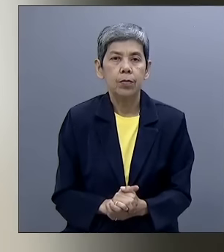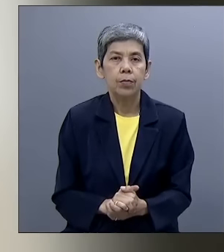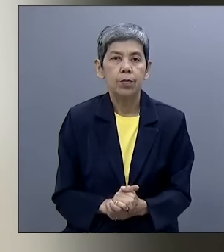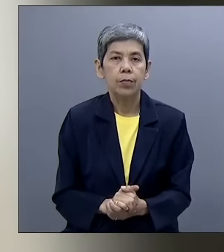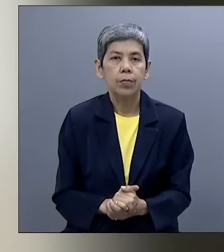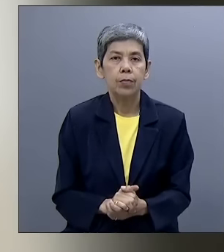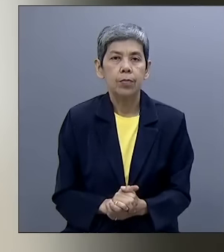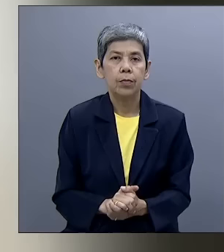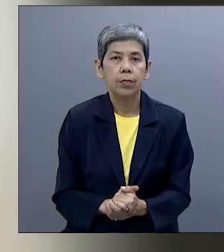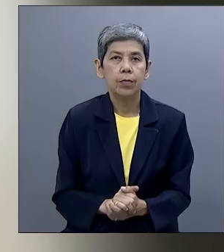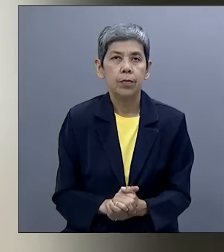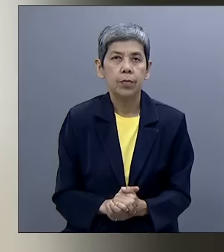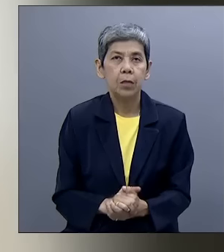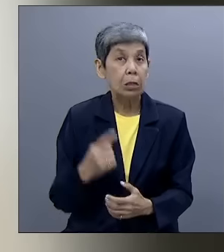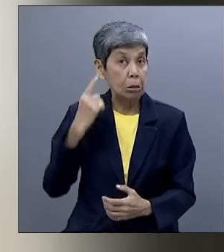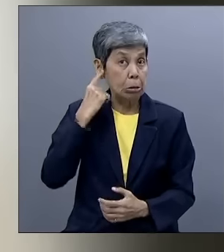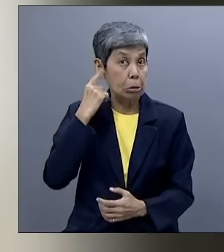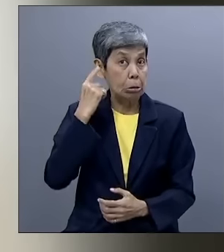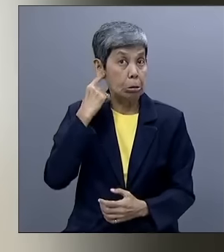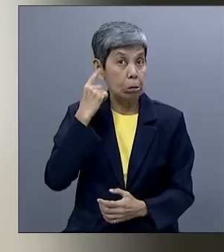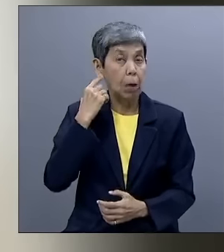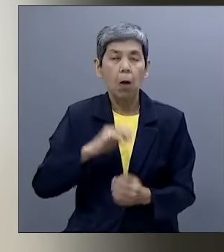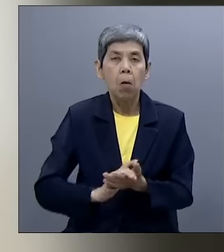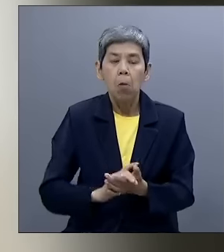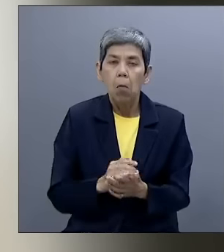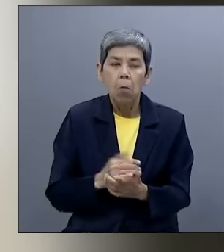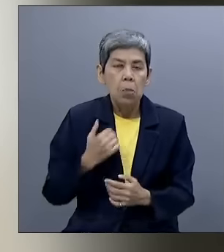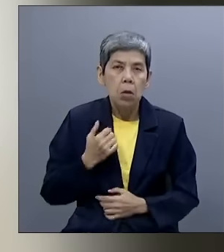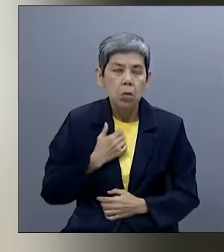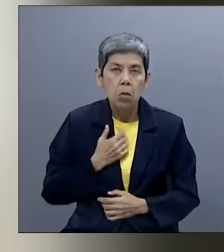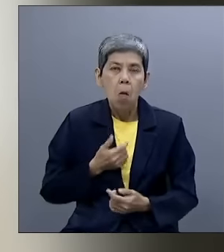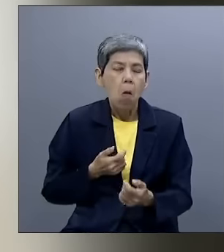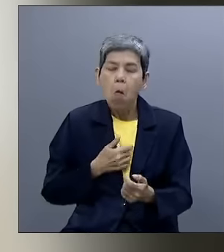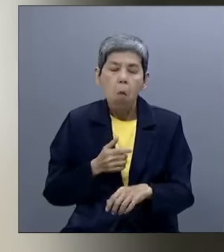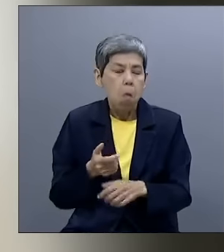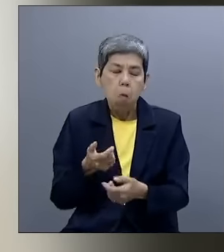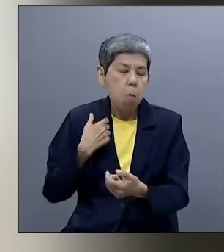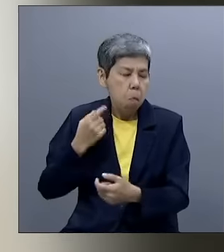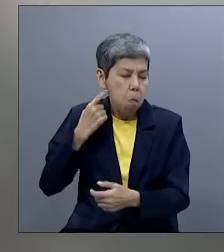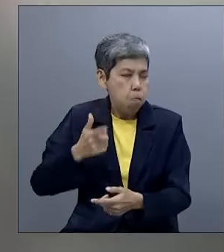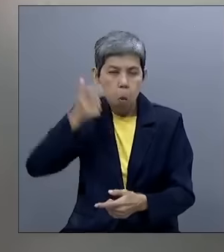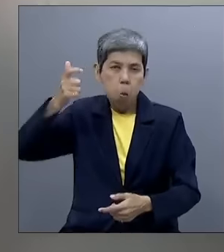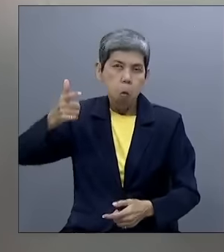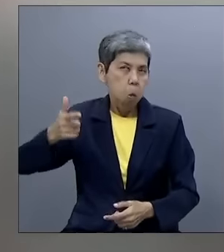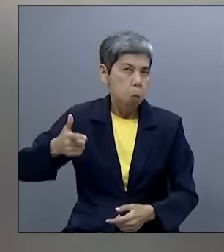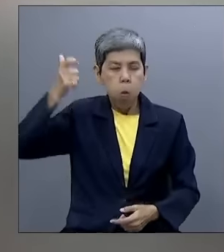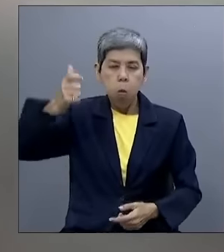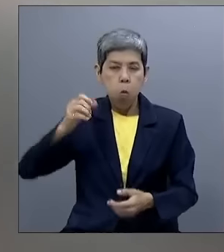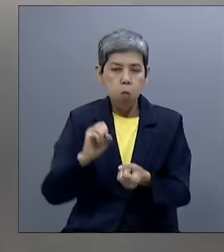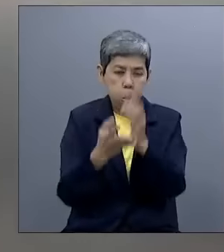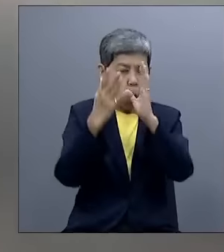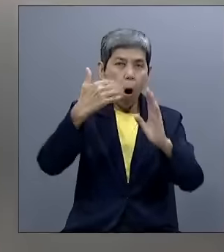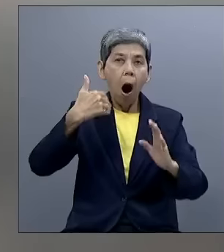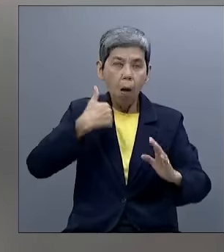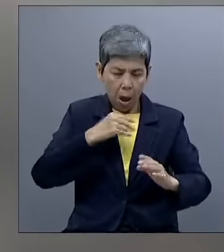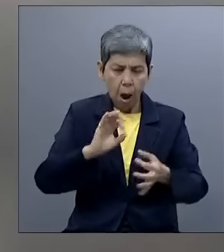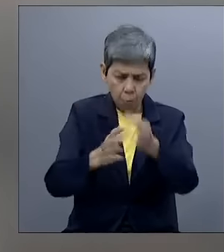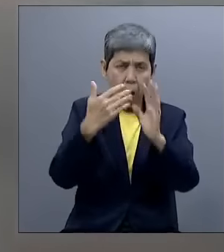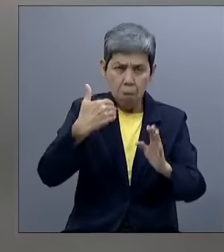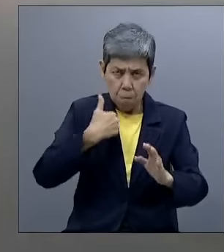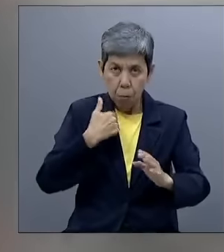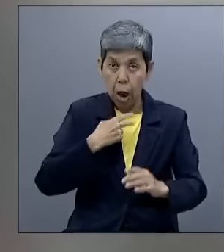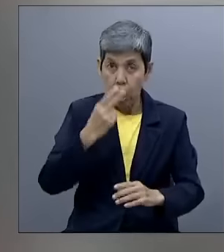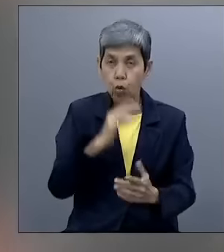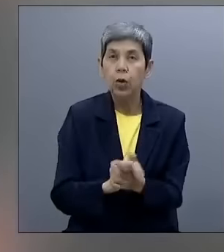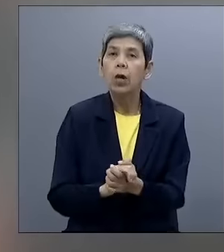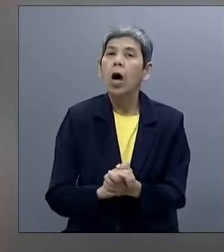ค่ะเสียงปืนและเสียงระเบิดดังขึ้นต่อเนื่องนะคะขณะที่ในบางจุดเนี่ยเกิดเหตุเพลิงไหม้รุนแรงขึ้นด้วยค่ะโดยชาว